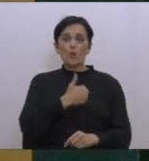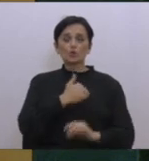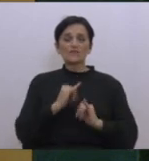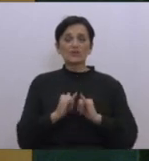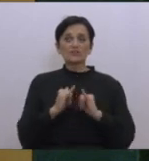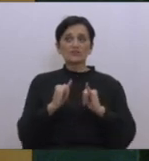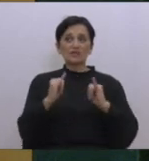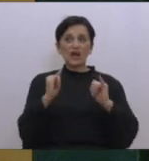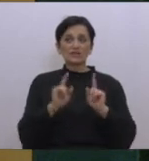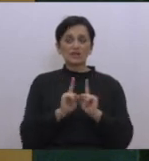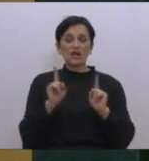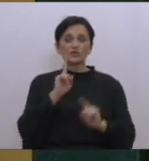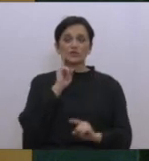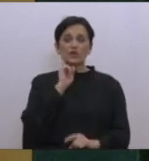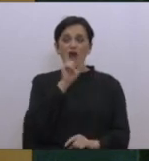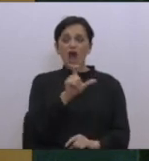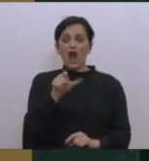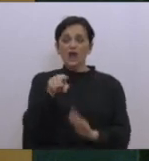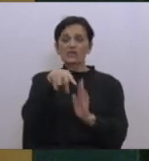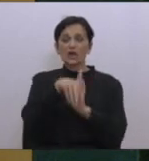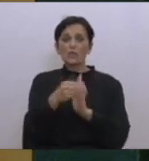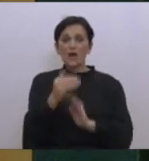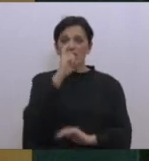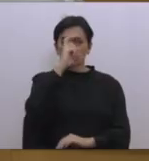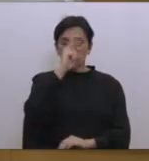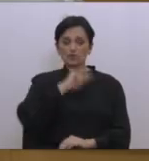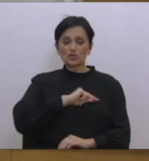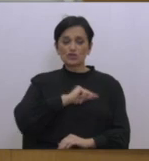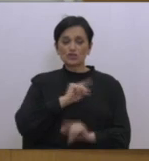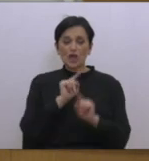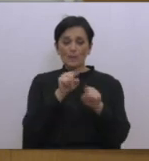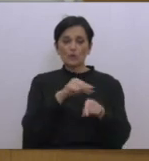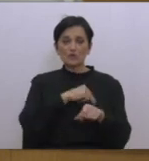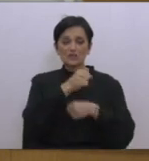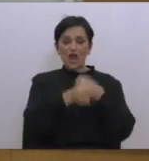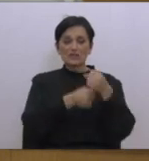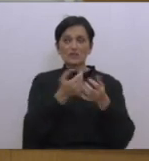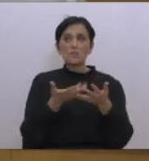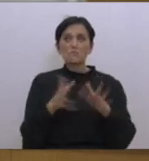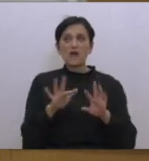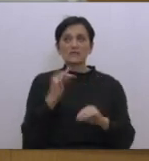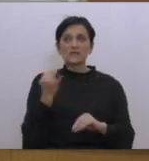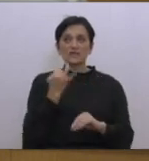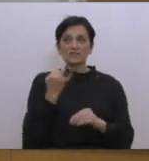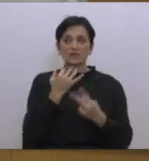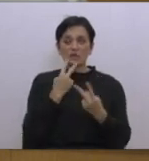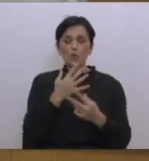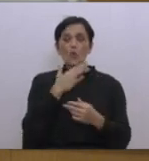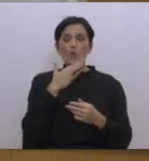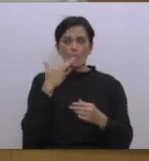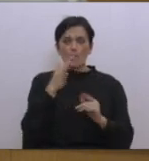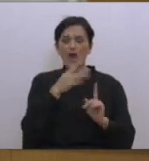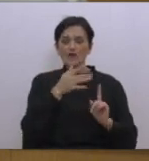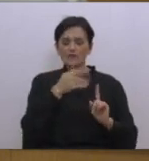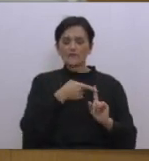გაზრდას, განსაკუთრებით ახალგაზრდებში, რომ მათ საჯარო სამსახურში დასაქმების მეტი ინტერესი გამოხატონ. ძალიან ბევრი ხნის